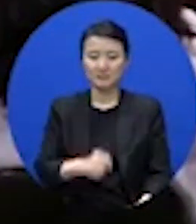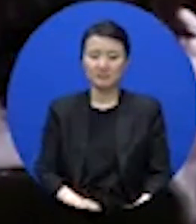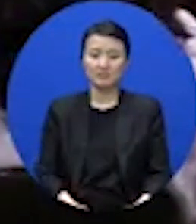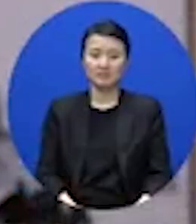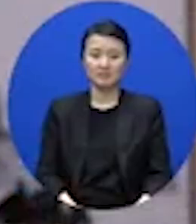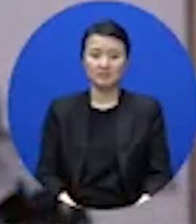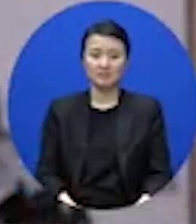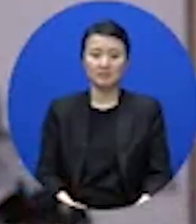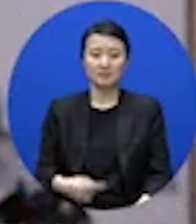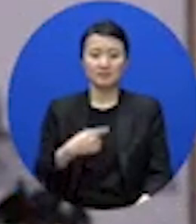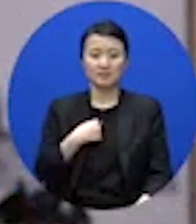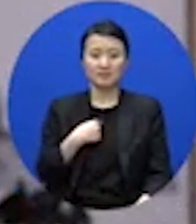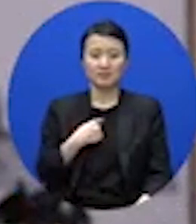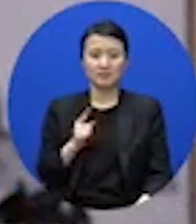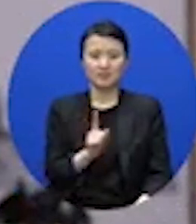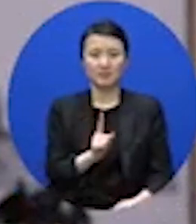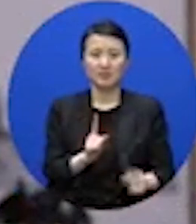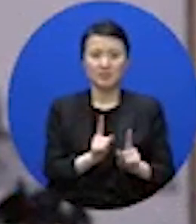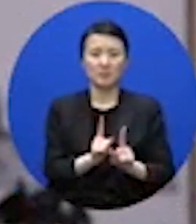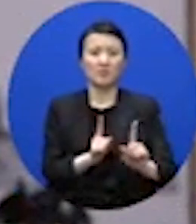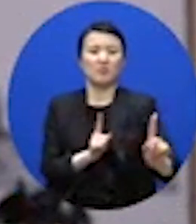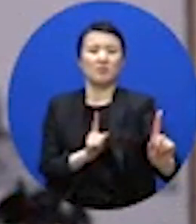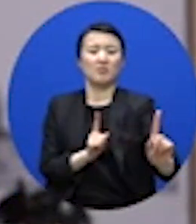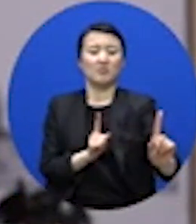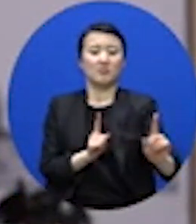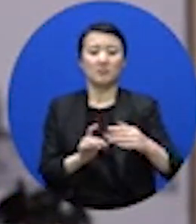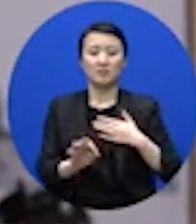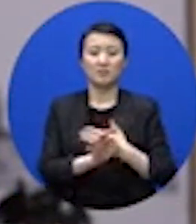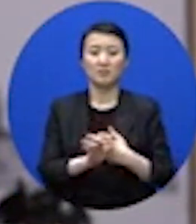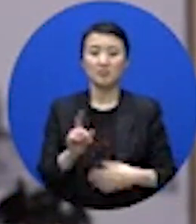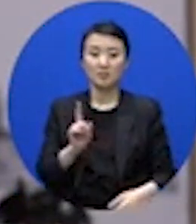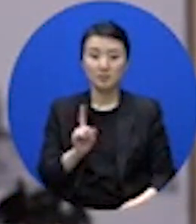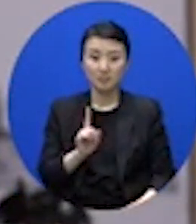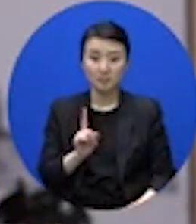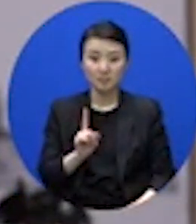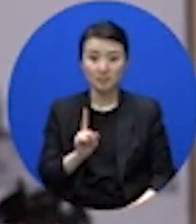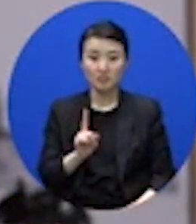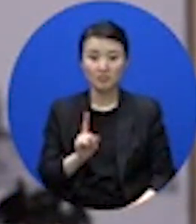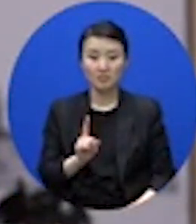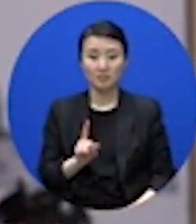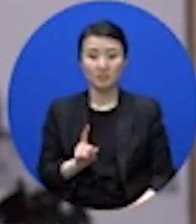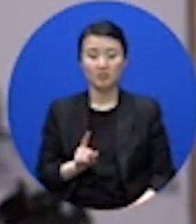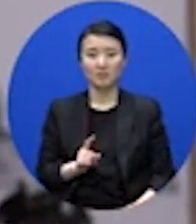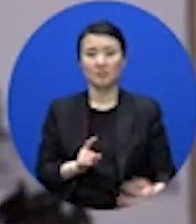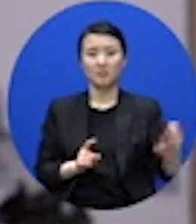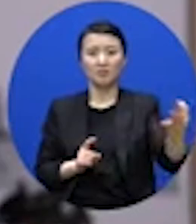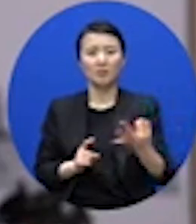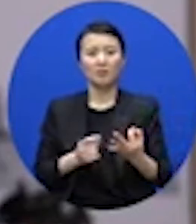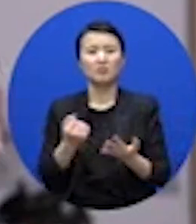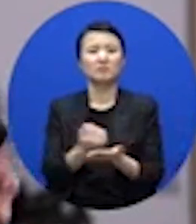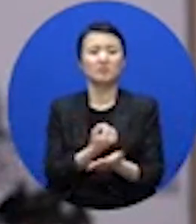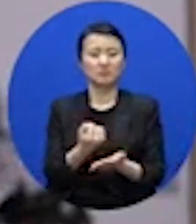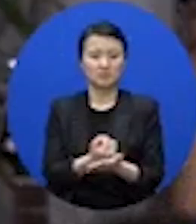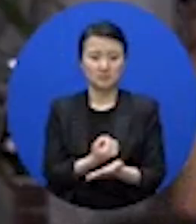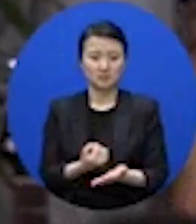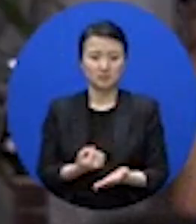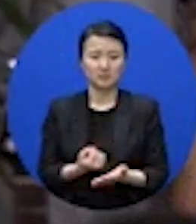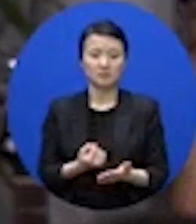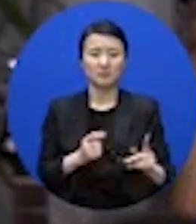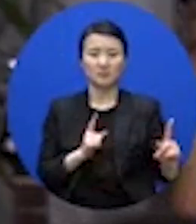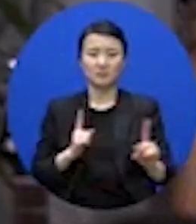근데 나는 이렇게 가까운데 그쪽에서는 이렇게 멀다. 이쪽에서 저쪽한테 서운하겠죠?